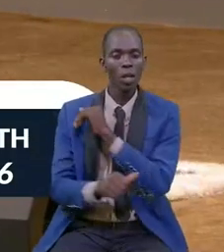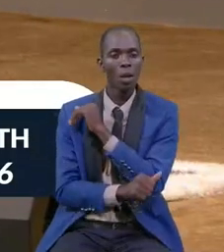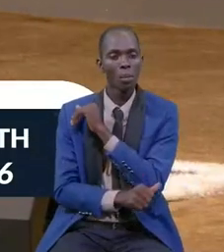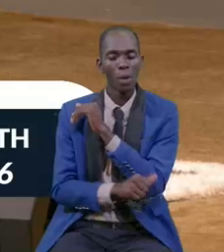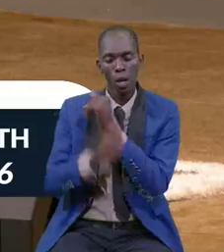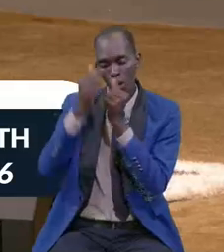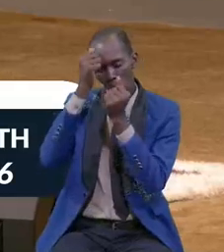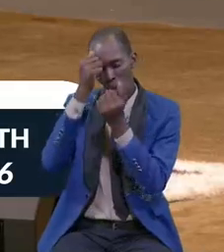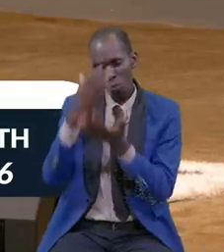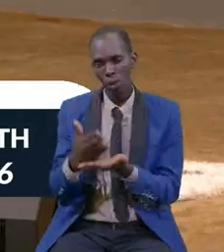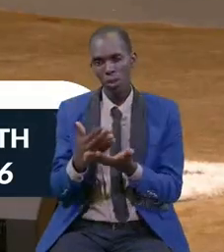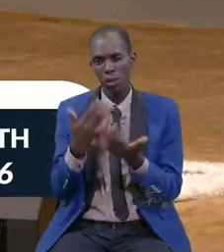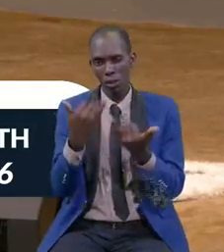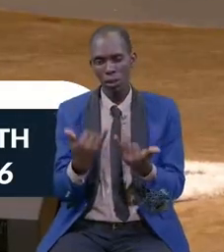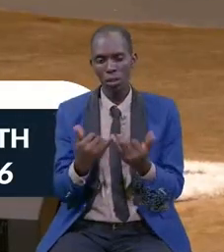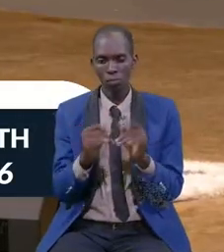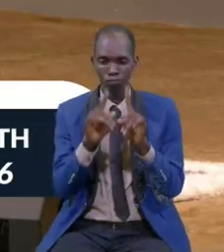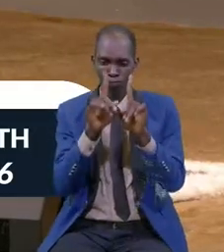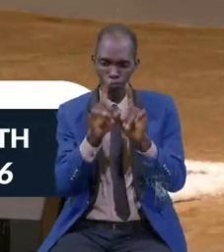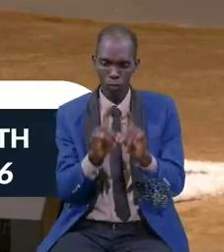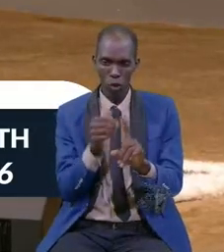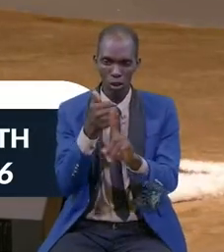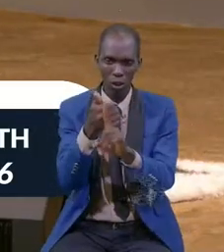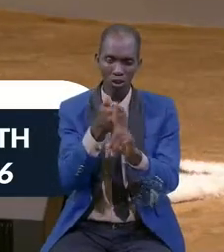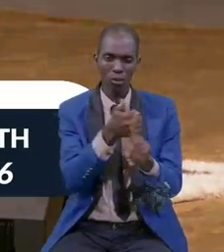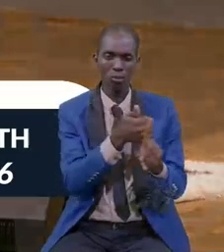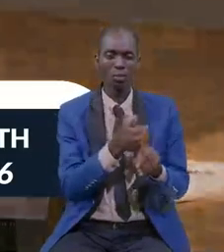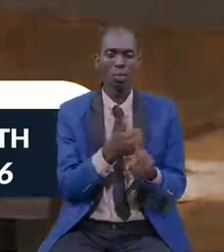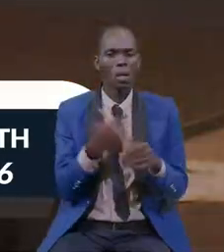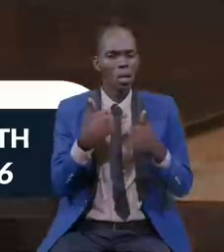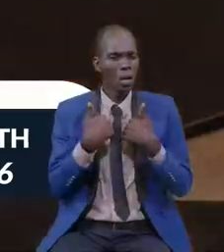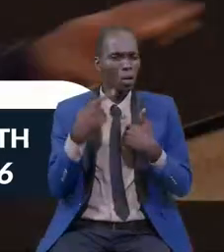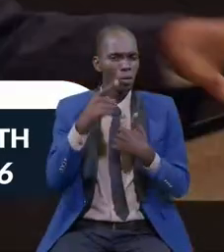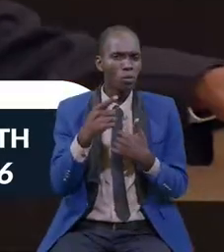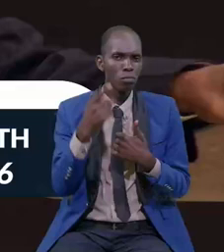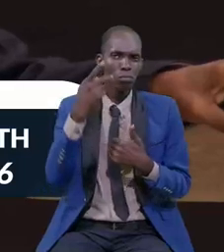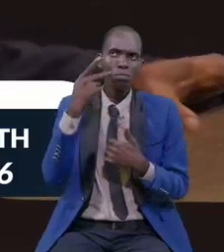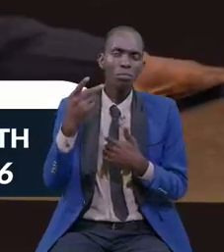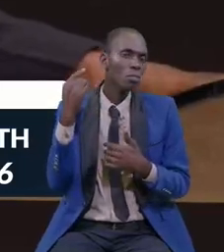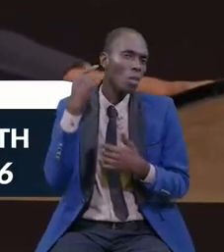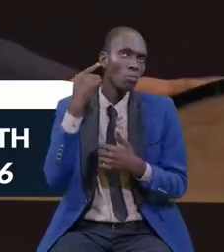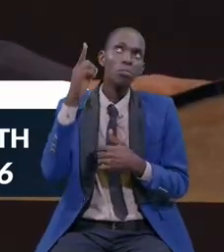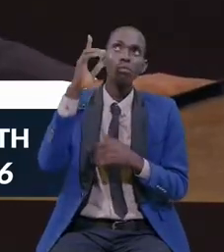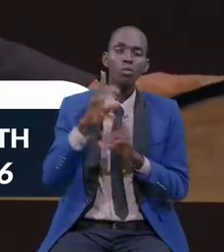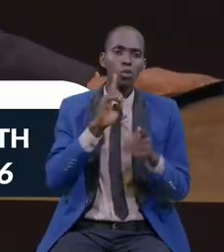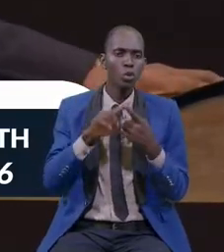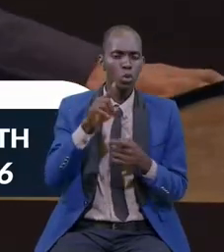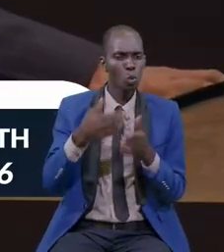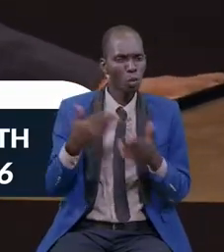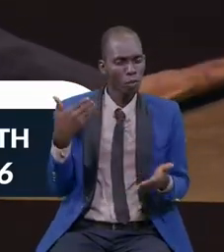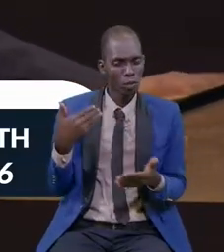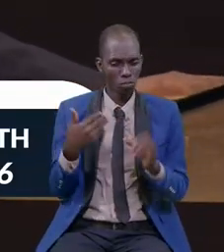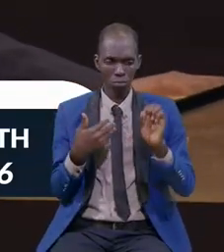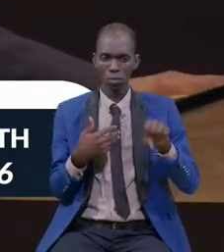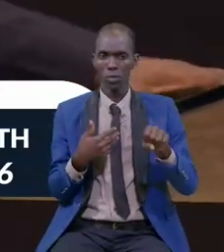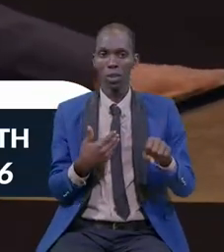il partit sans le savoir sans savoir où il allait est-ce que vous avez jamais entendu parler de Dieu oui avez-vous jamais